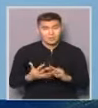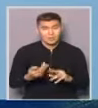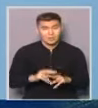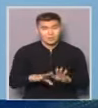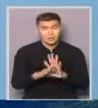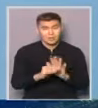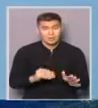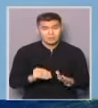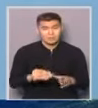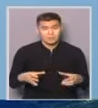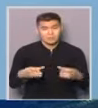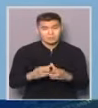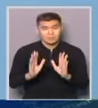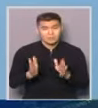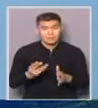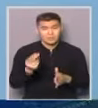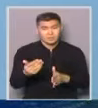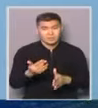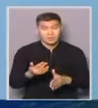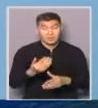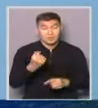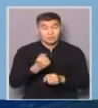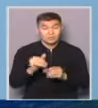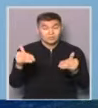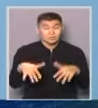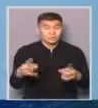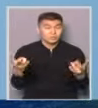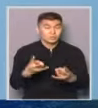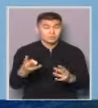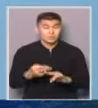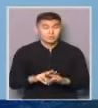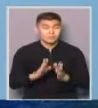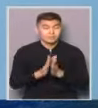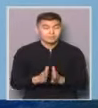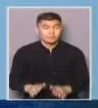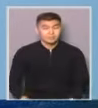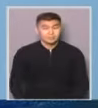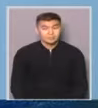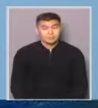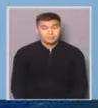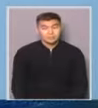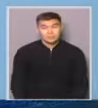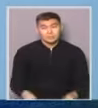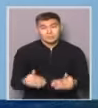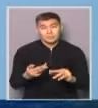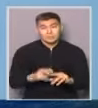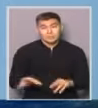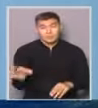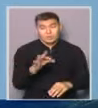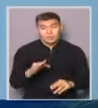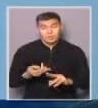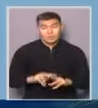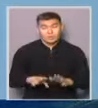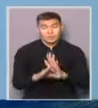Мәслихаттың депутаттары арқылы тек қаржы мәселесін бөлу арқылы сол сос. Енді ол мәселе жөнінде облыстық